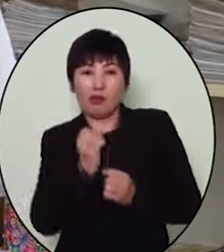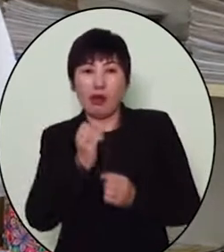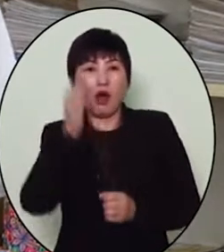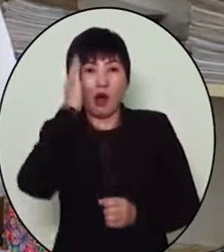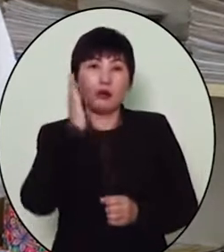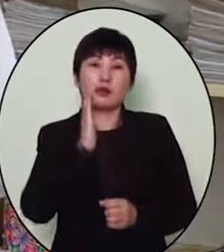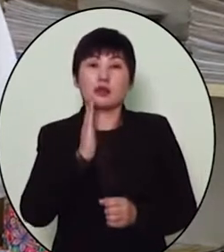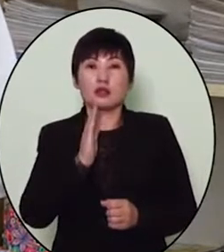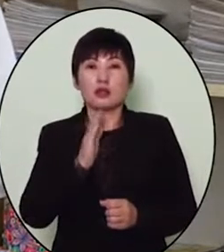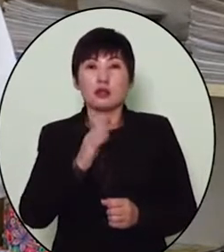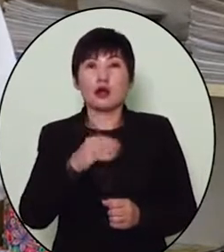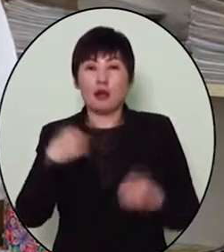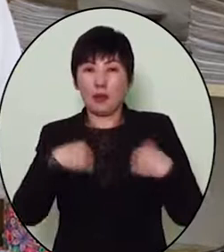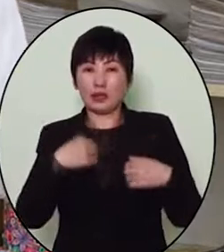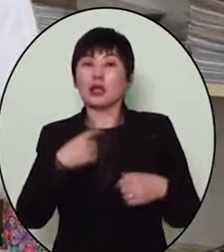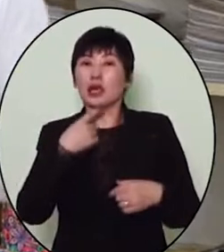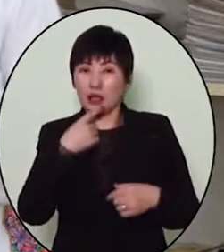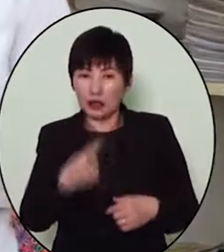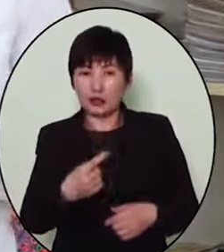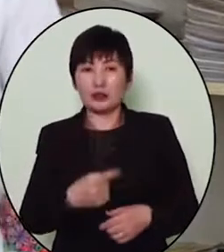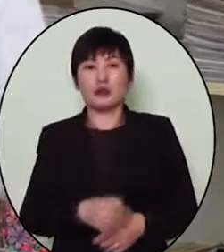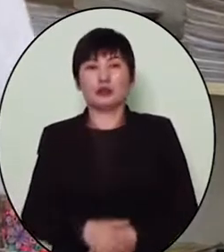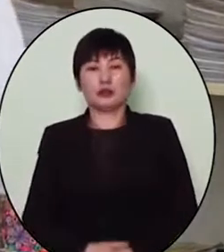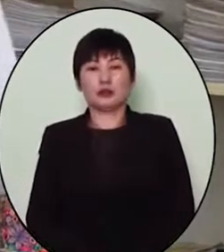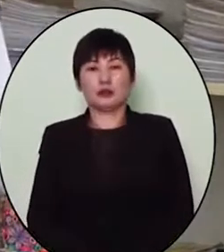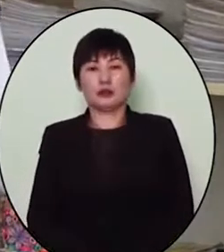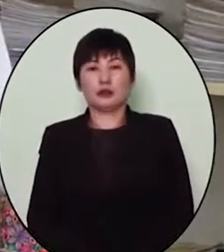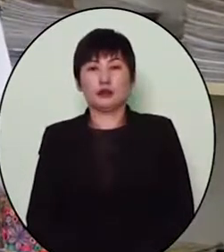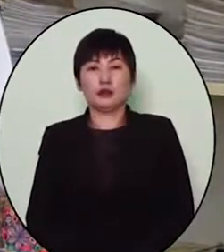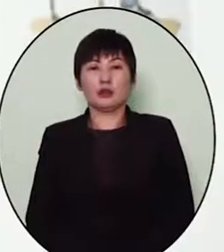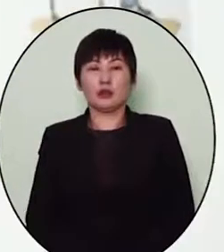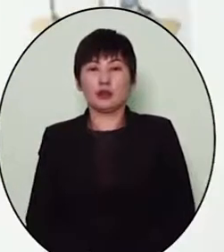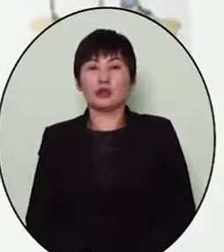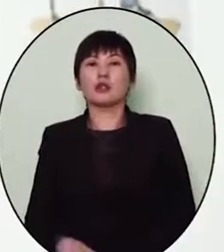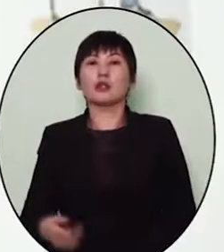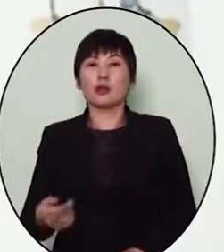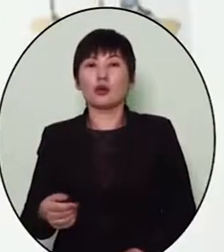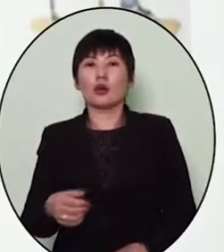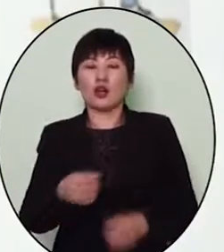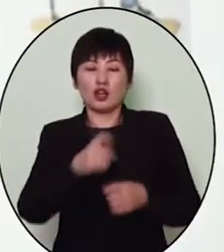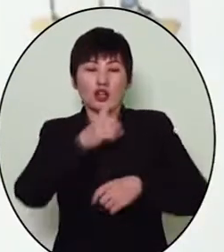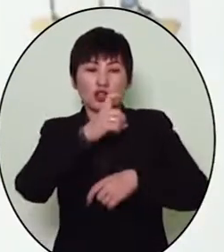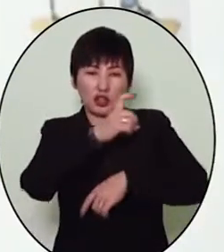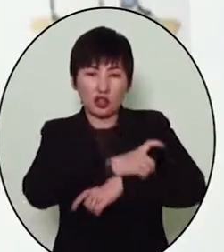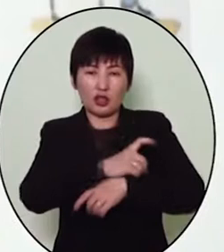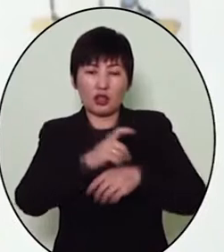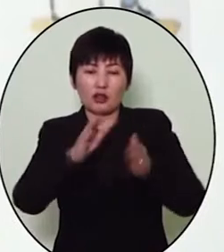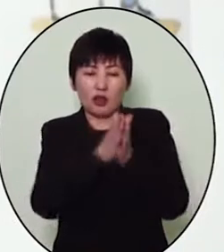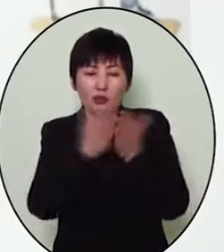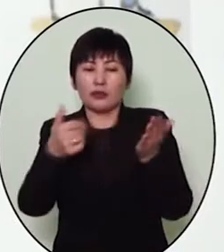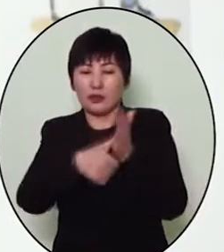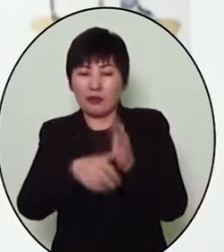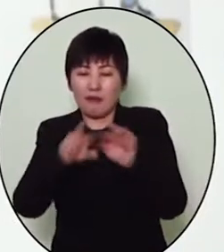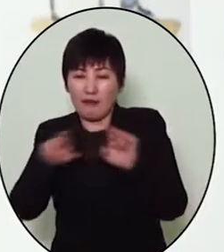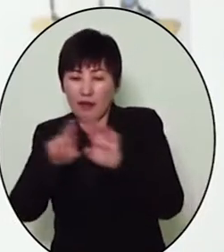мориудаг гэж аав ээж маань болон багш нар маань бид нарт хэлдэг. Тэгвэл бүгдээрээ хичээлийн хуваарийг